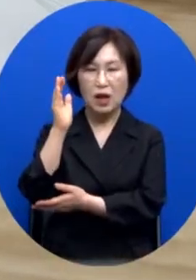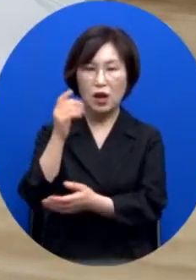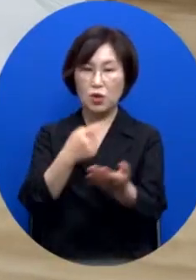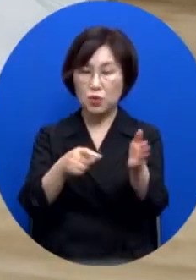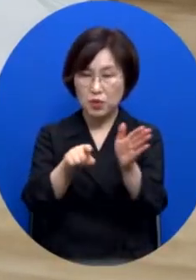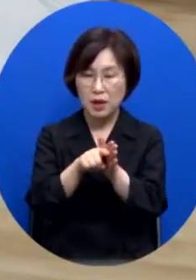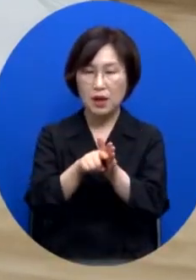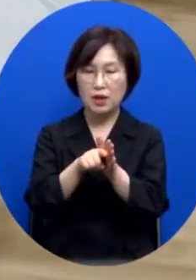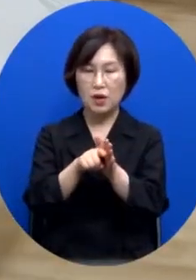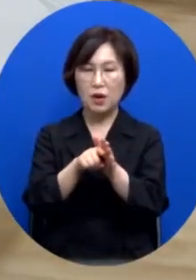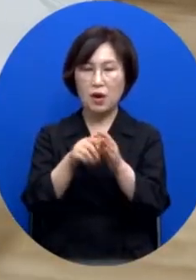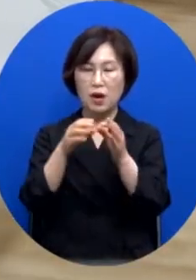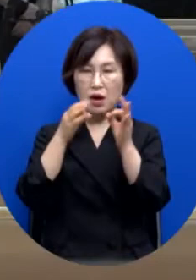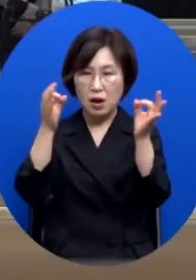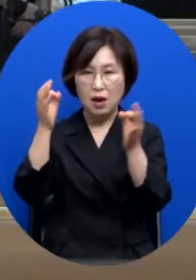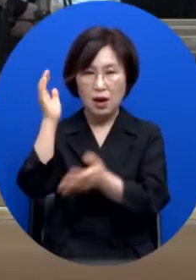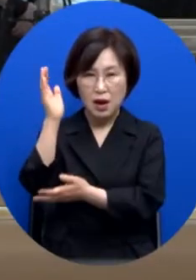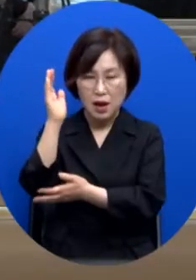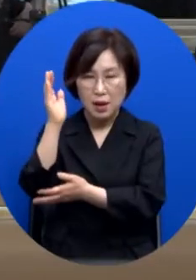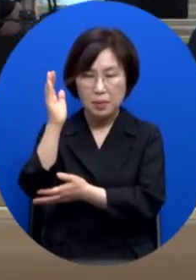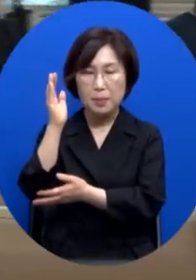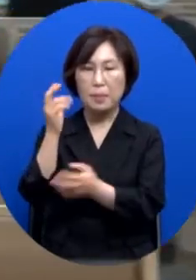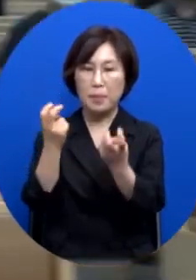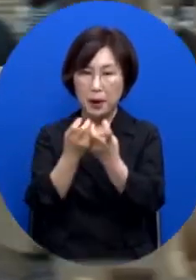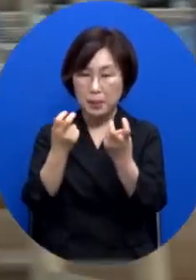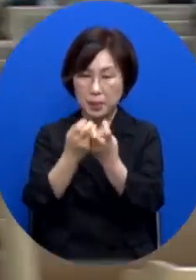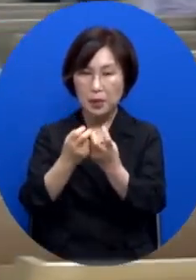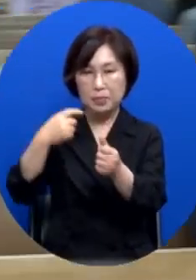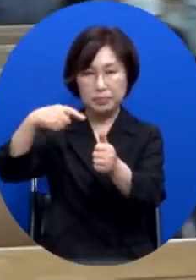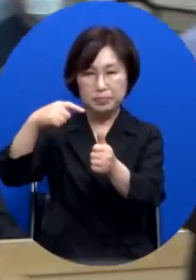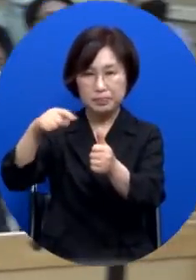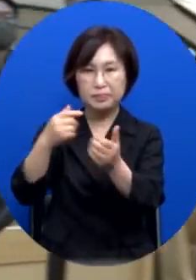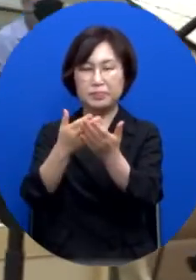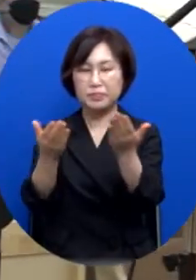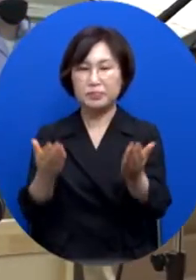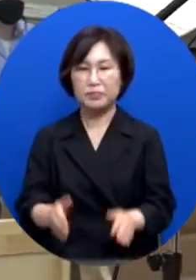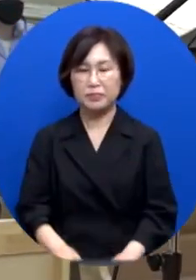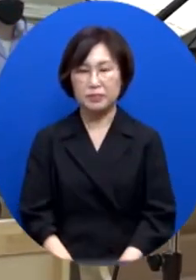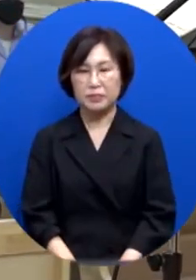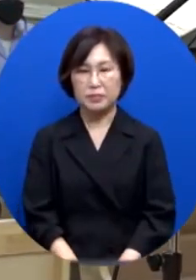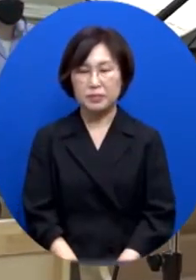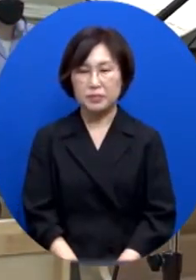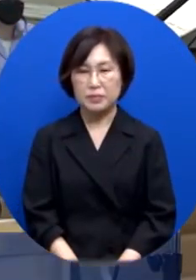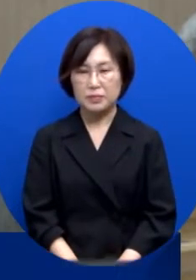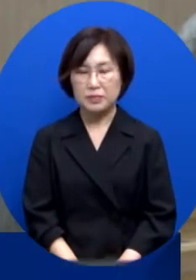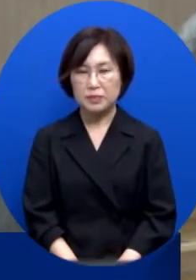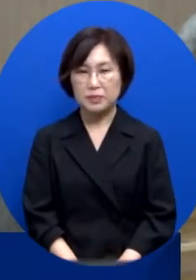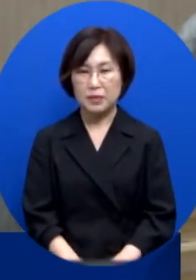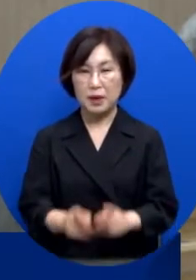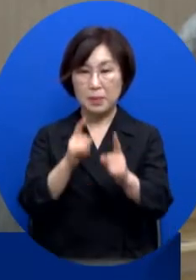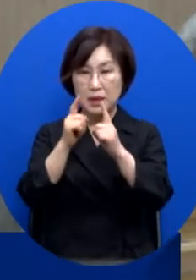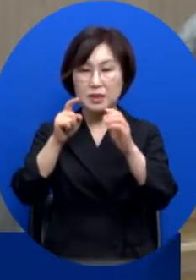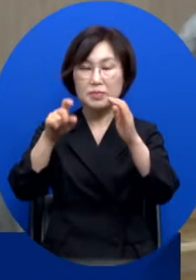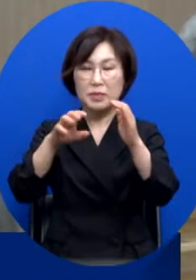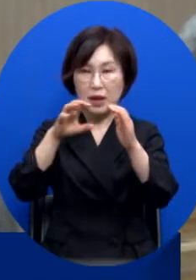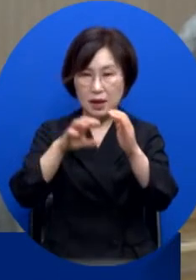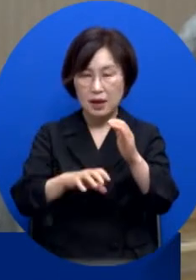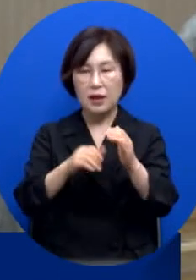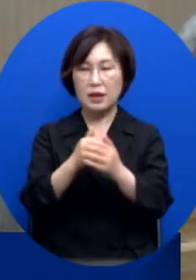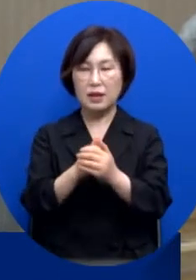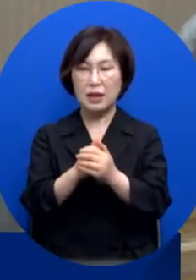아나운서의 스피치 상담 영역의 강의도 진행했습니다 풍성한 말씀 속에서도 참이